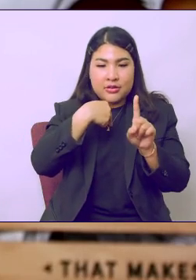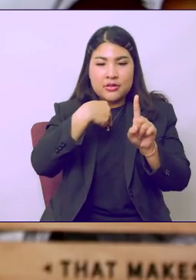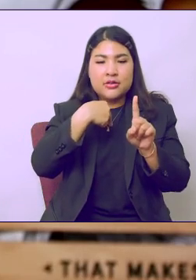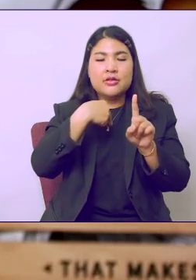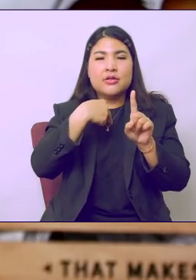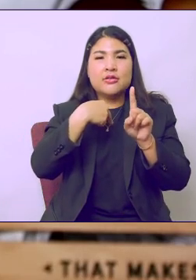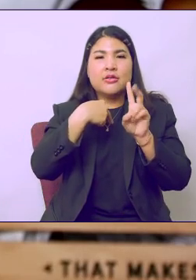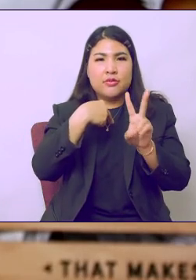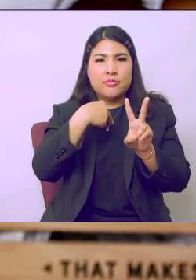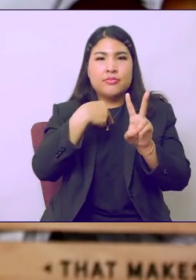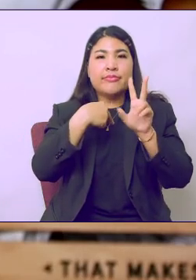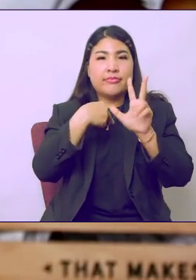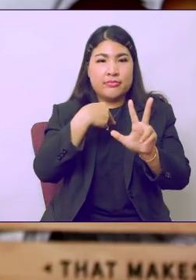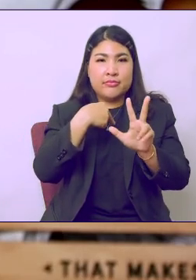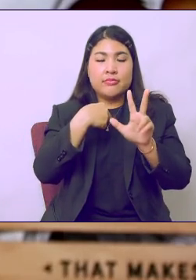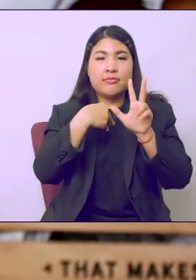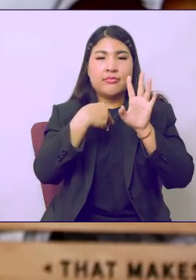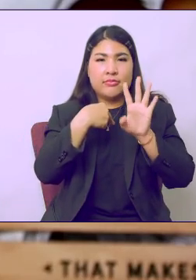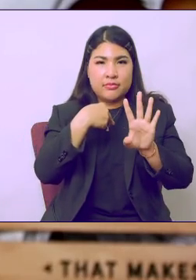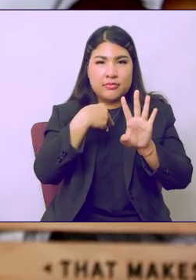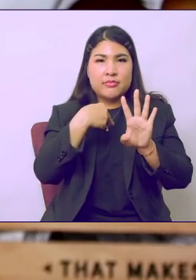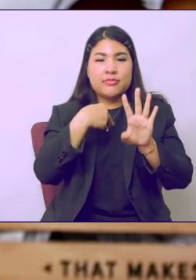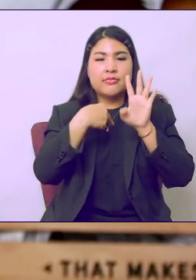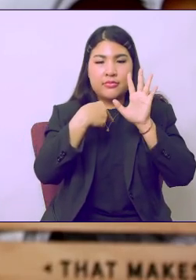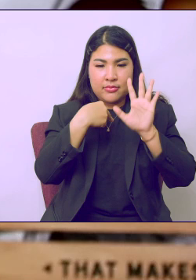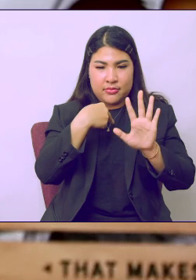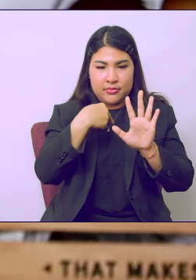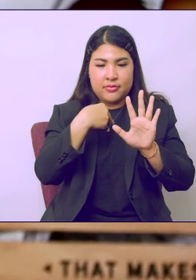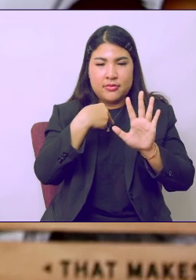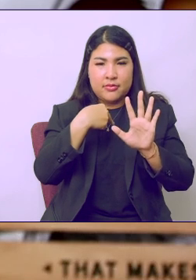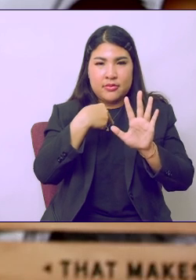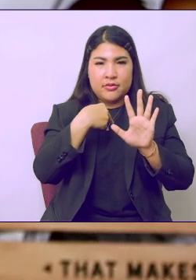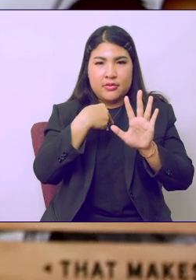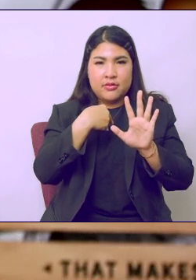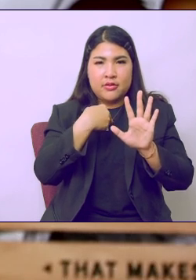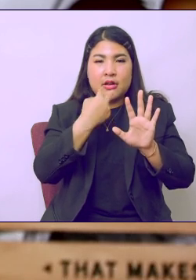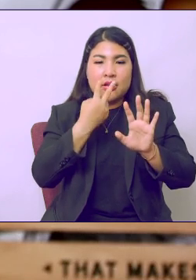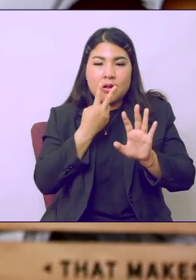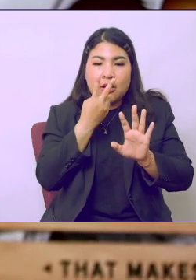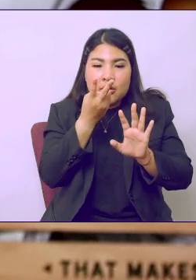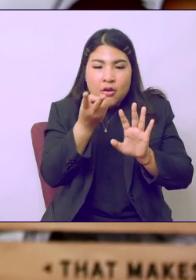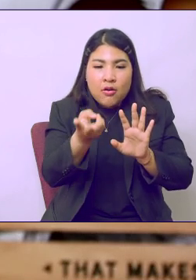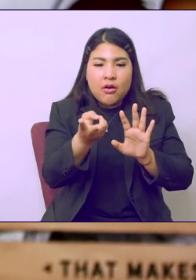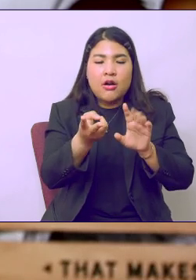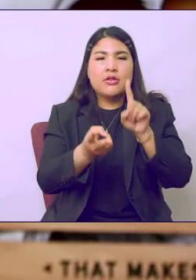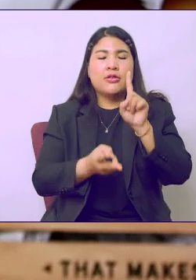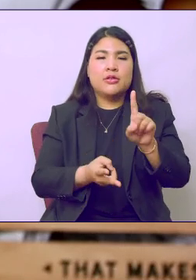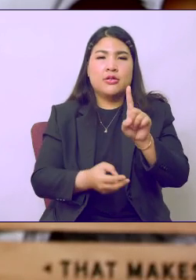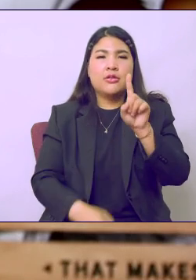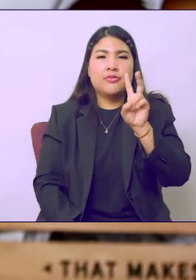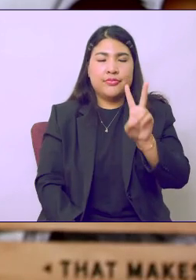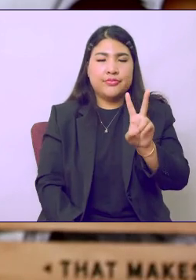1 23 4 5หายใจออกนับ 1-10ครับ